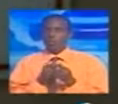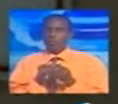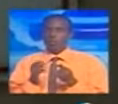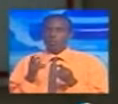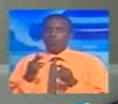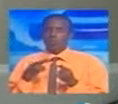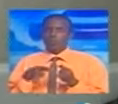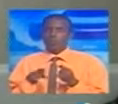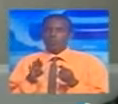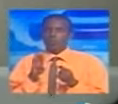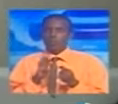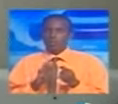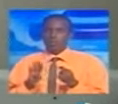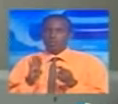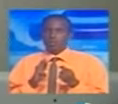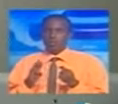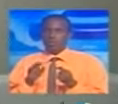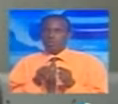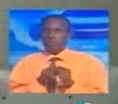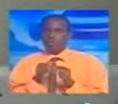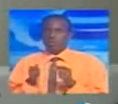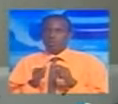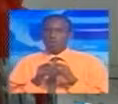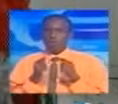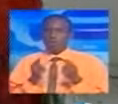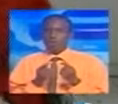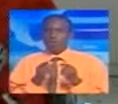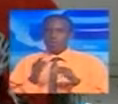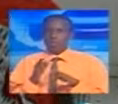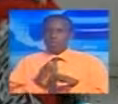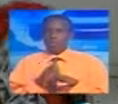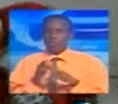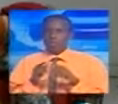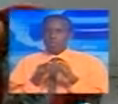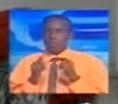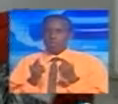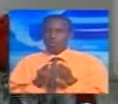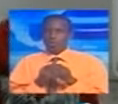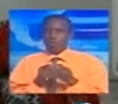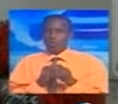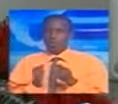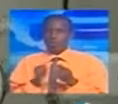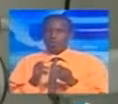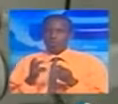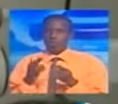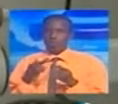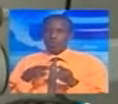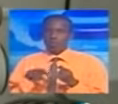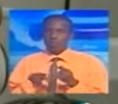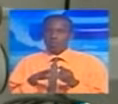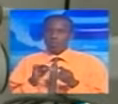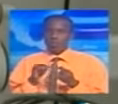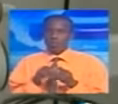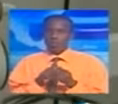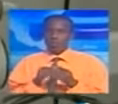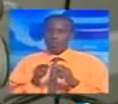Balbala. Par ailleurs, un renforcement conséquent en équipement a été fait au niveau du service de radiologie de cet hôpital. Ce service de radiologie